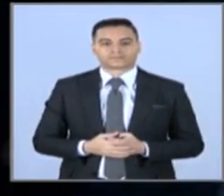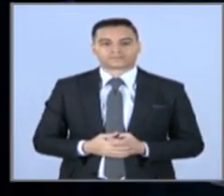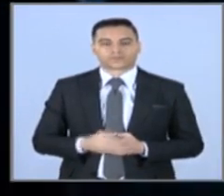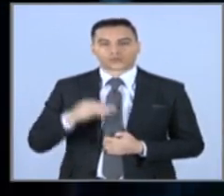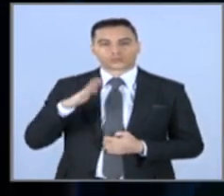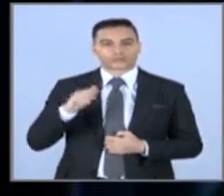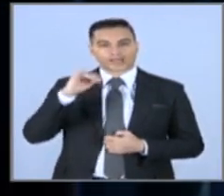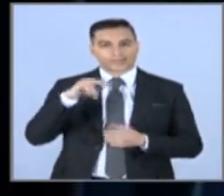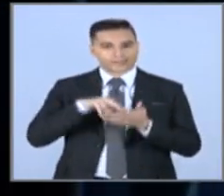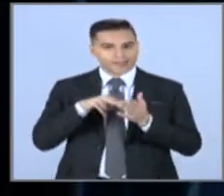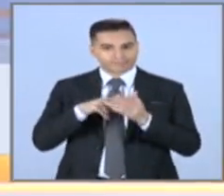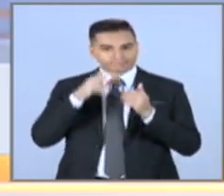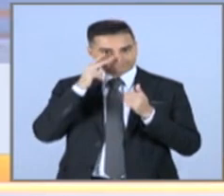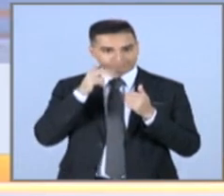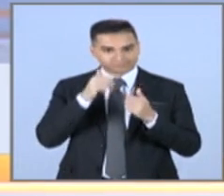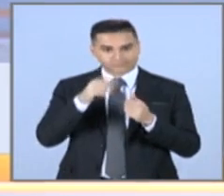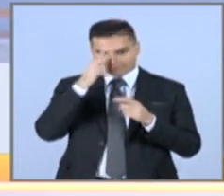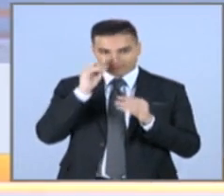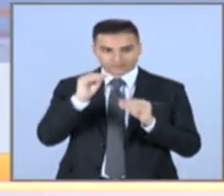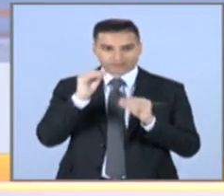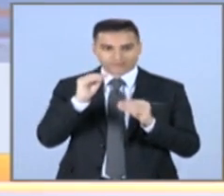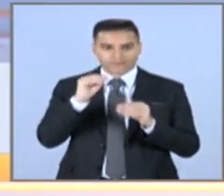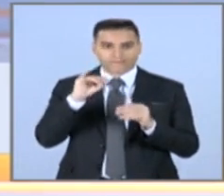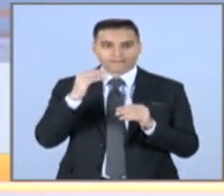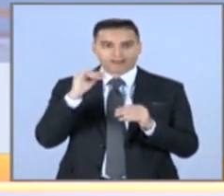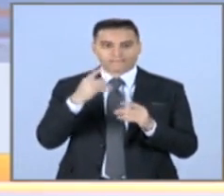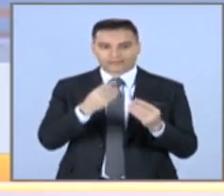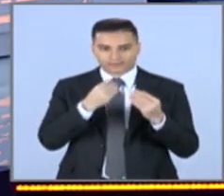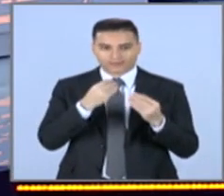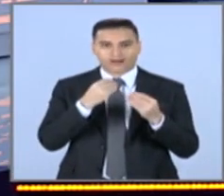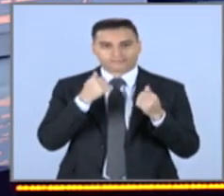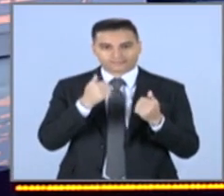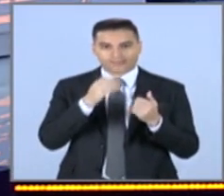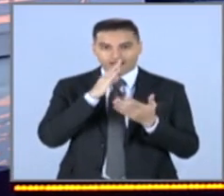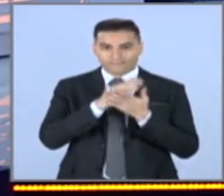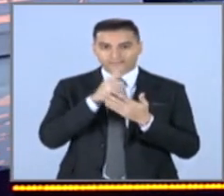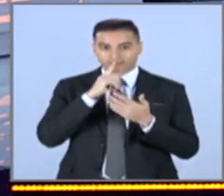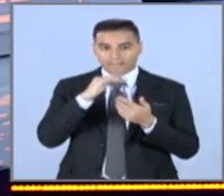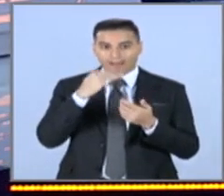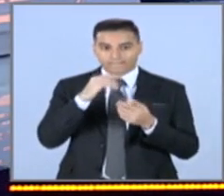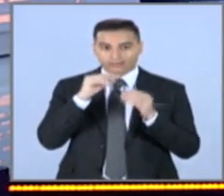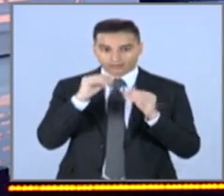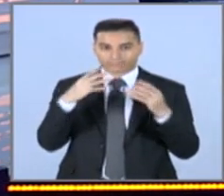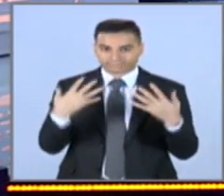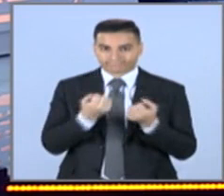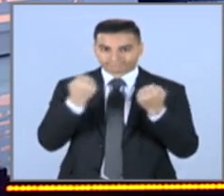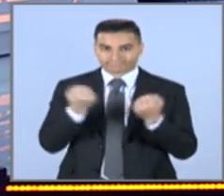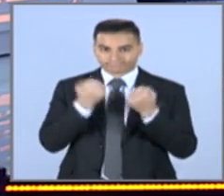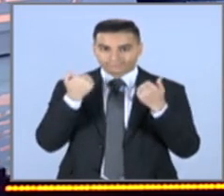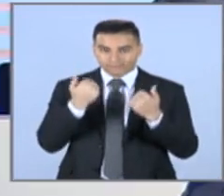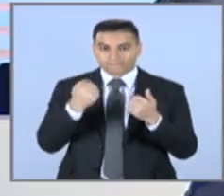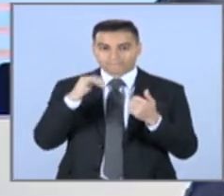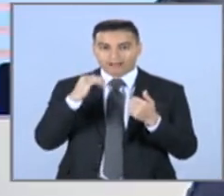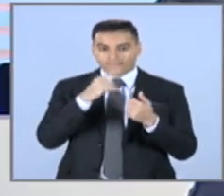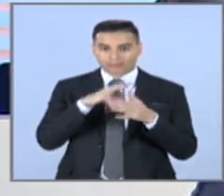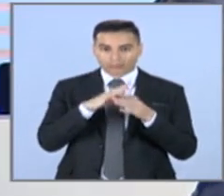ازيك يا حسام؟ الحمد لله. مين اللي دربك؟ محمد. بس دربك شوية كويسين صح؟ محمد أصلا